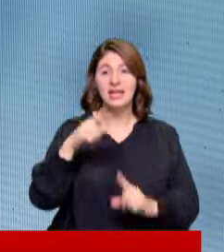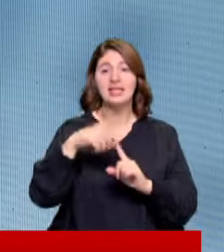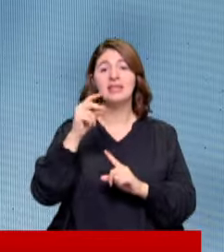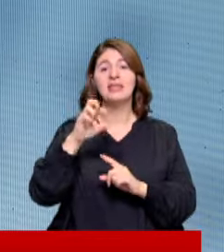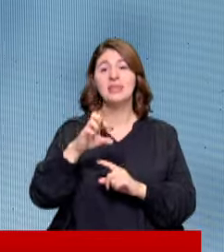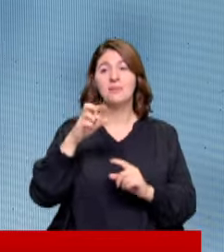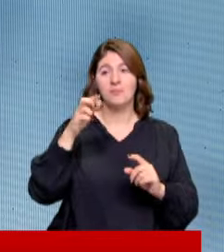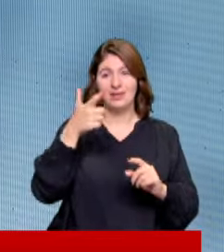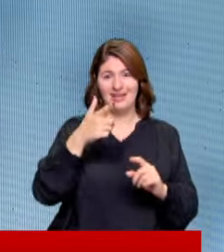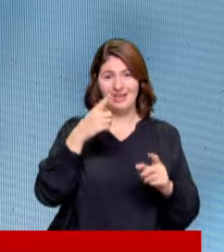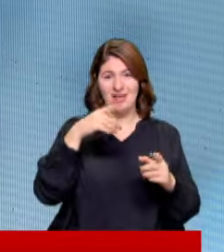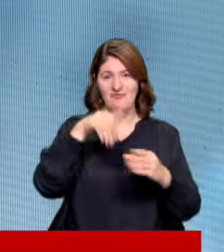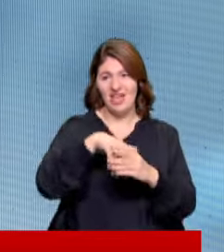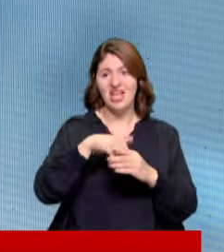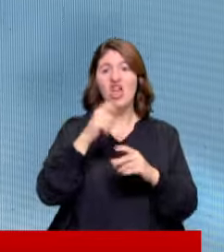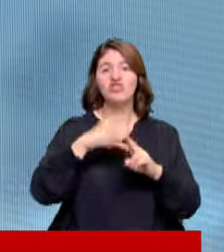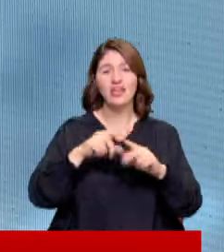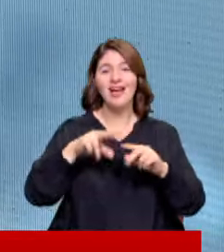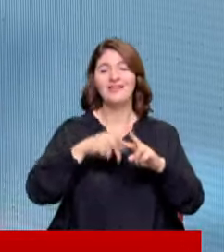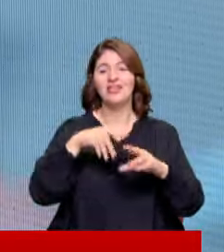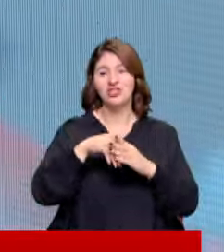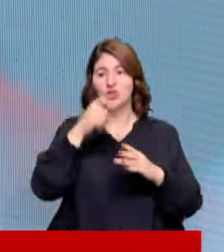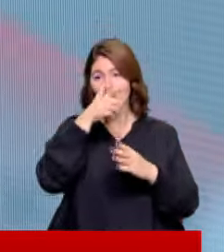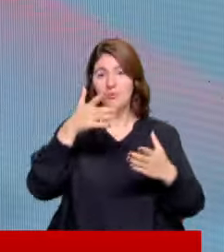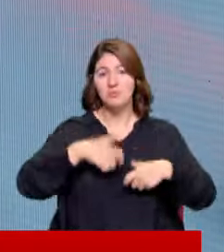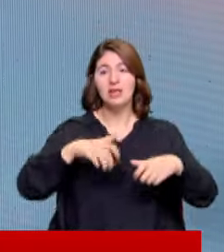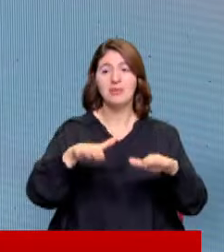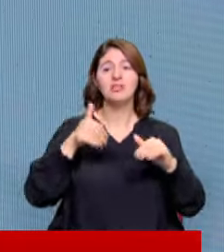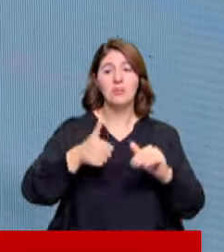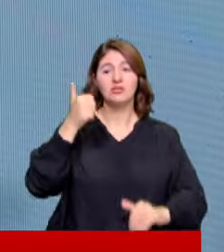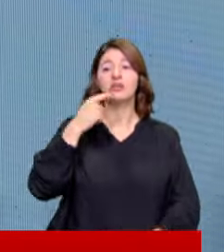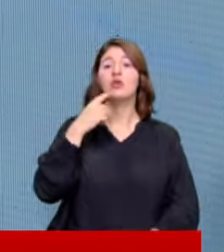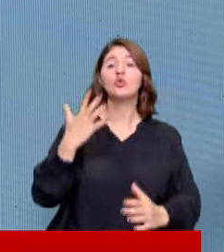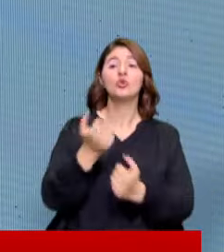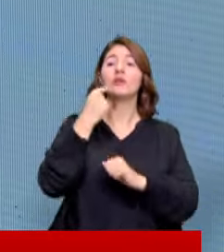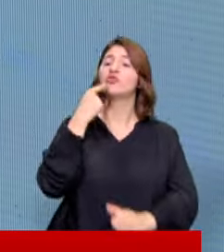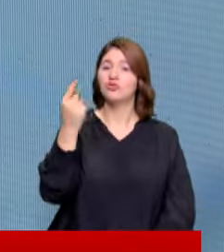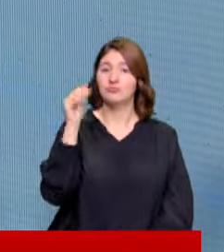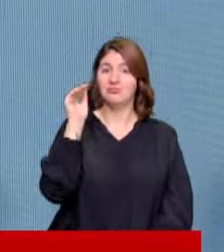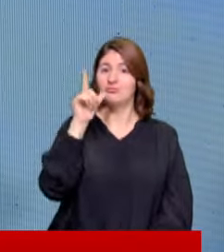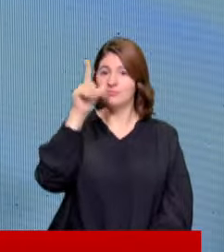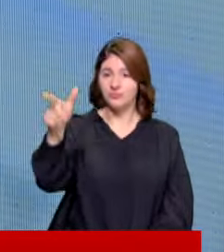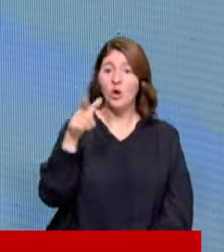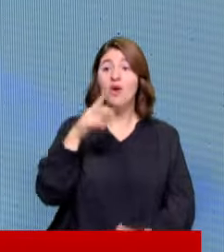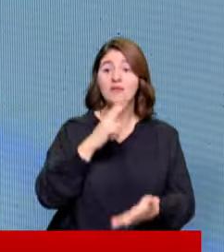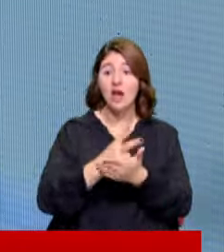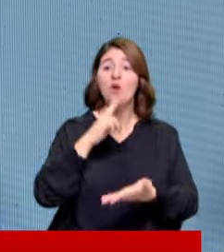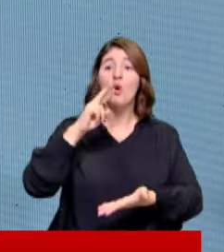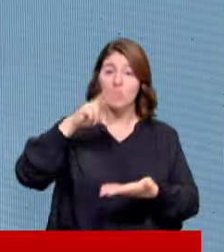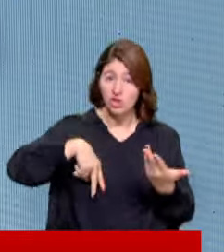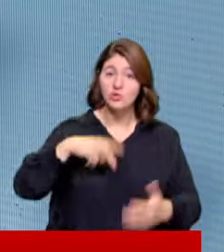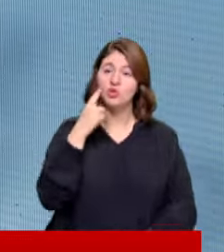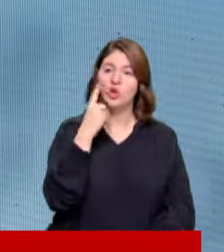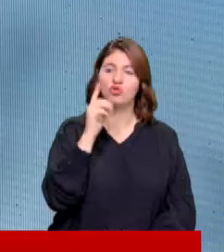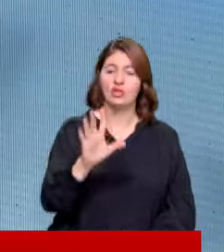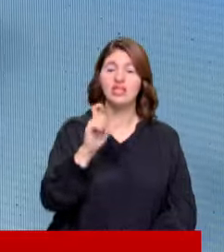Can Atalay için Türkiye Büyük Millet Meclisi Başkanı Numan Kurtulmuş'a seslendi ve o kararı okutacak mısınız göreceğiz.